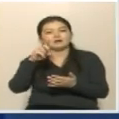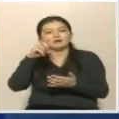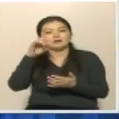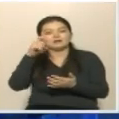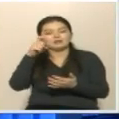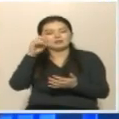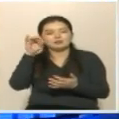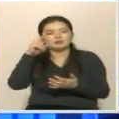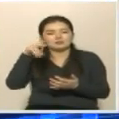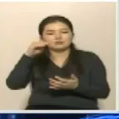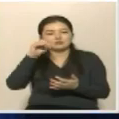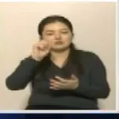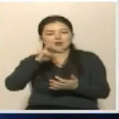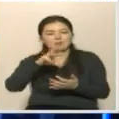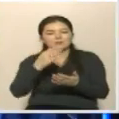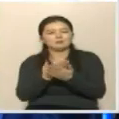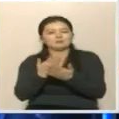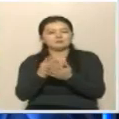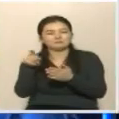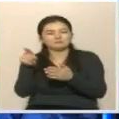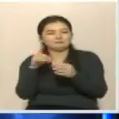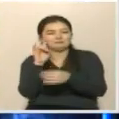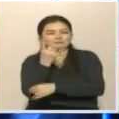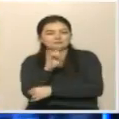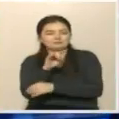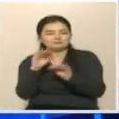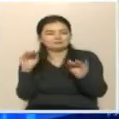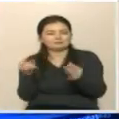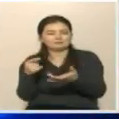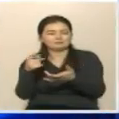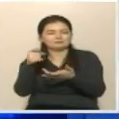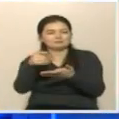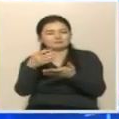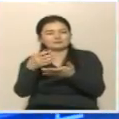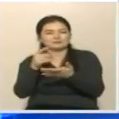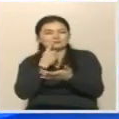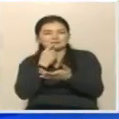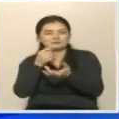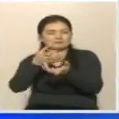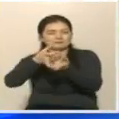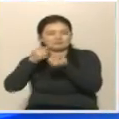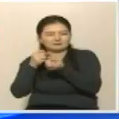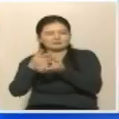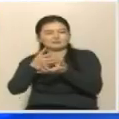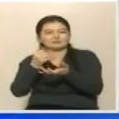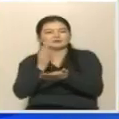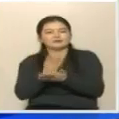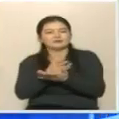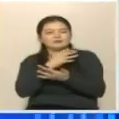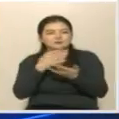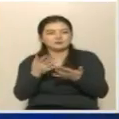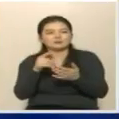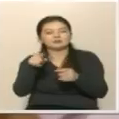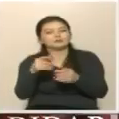болезни который был известен еще до нашей эры наша Съемочная группа попыталась выяснить о вреде либо эффективности данного вида